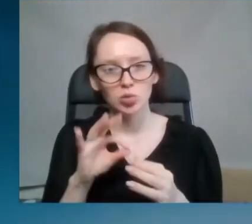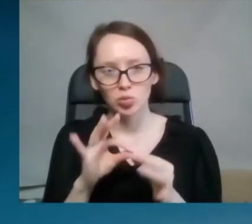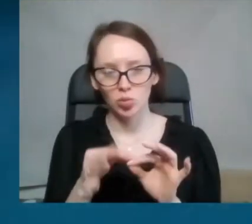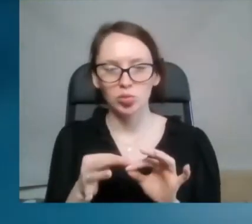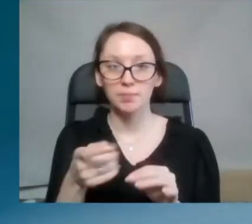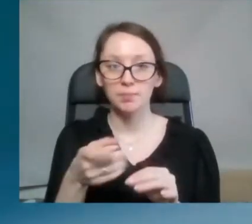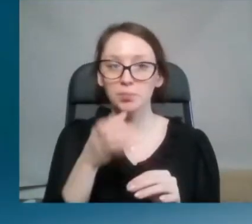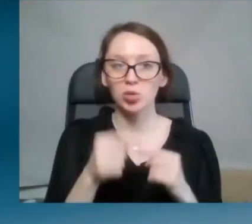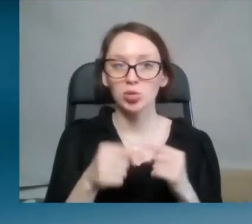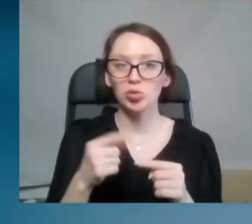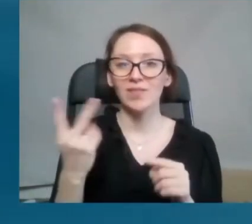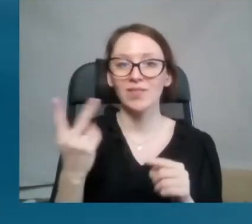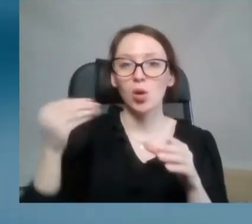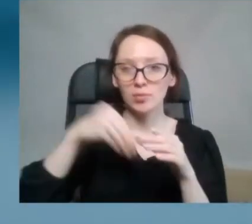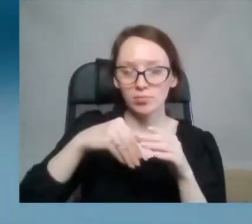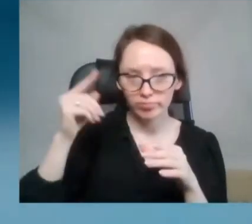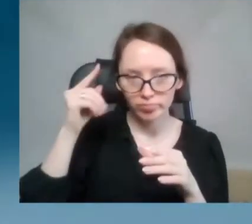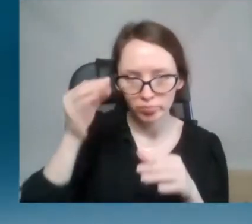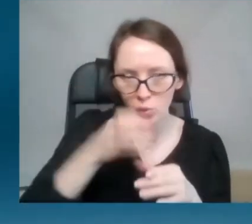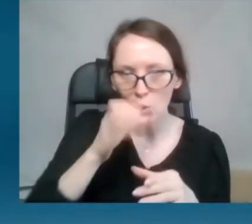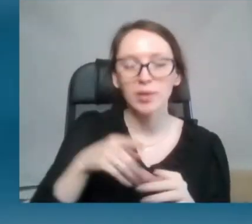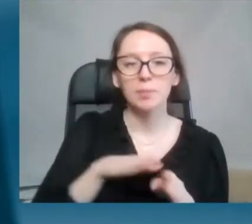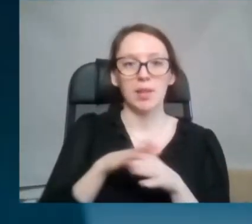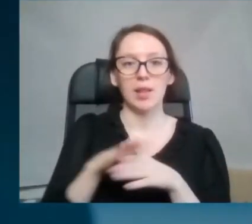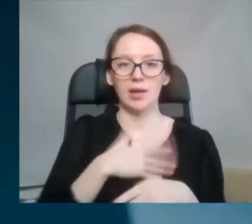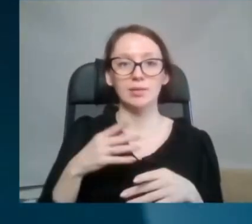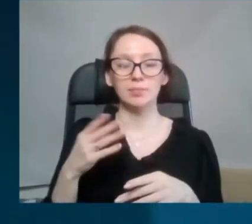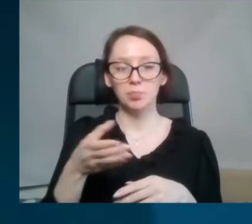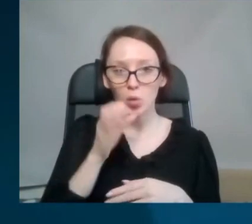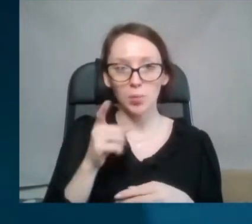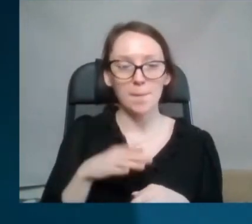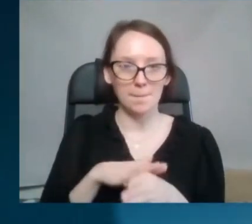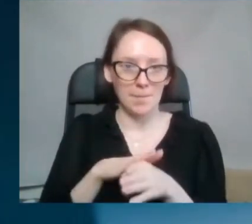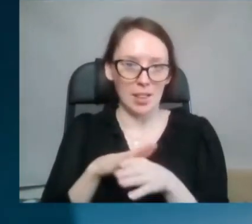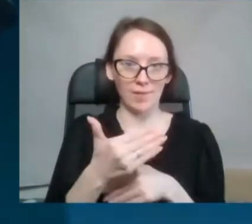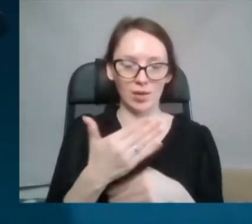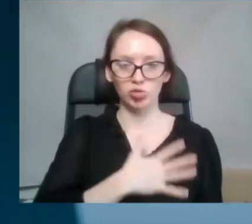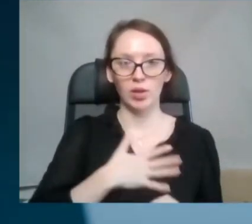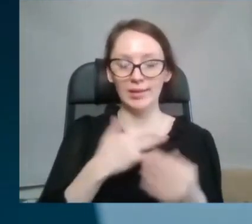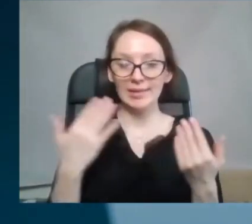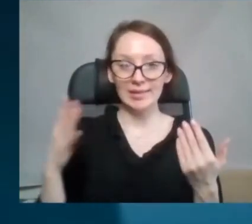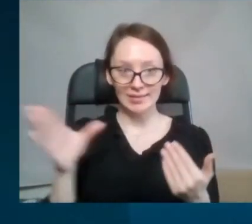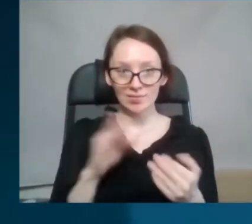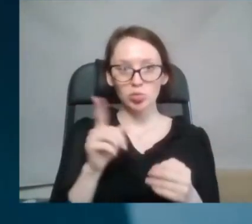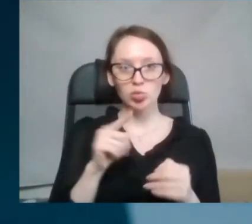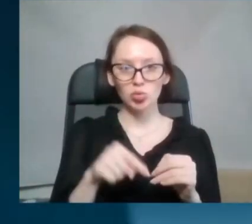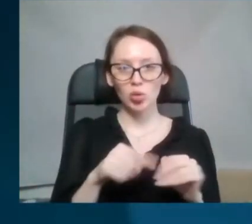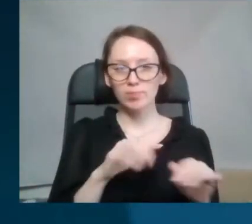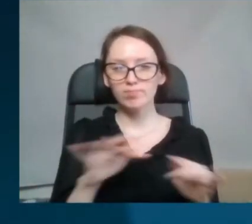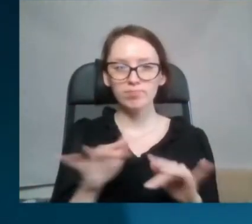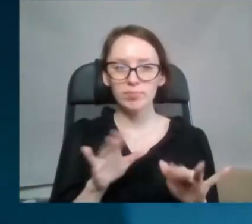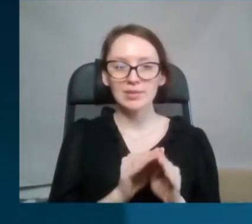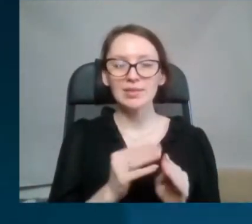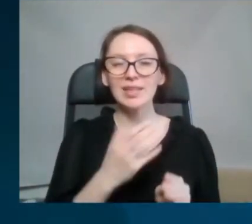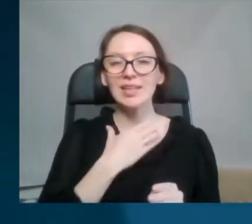вторую кассету. Пьете, он пополняет организм. Пьете, он пополняет ваш организм. И все, что творится с дефицитом,